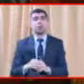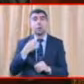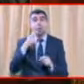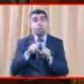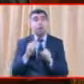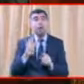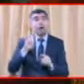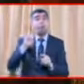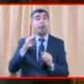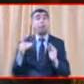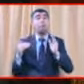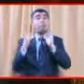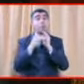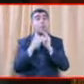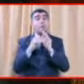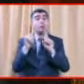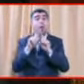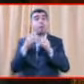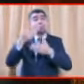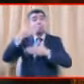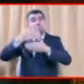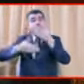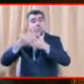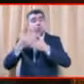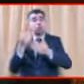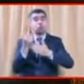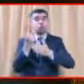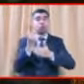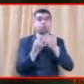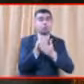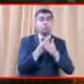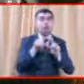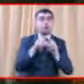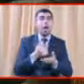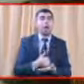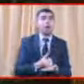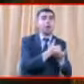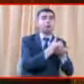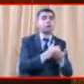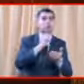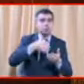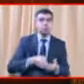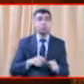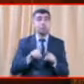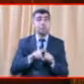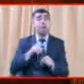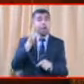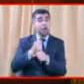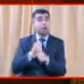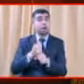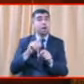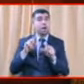ملايين لتأهيل البنيات التحتية لهذه المؤسسات، كما أننا نشتغل في إطار التعاون